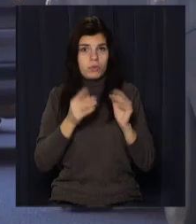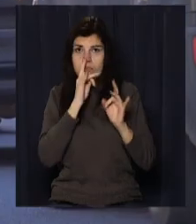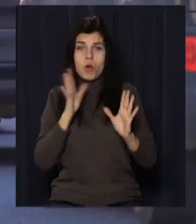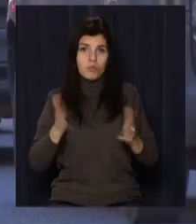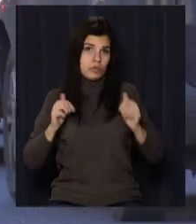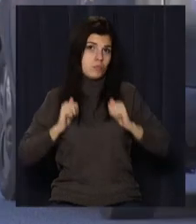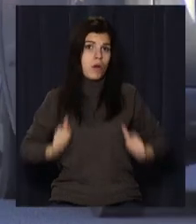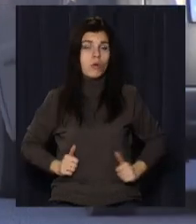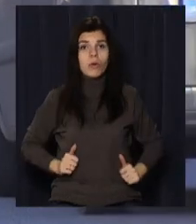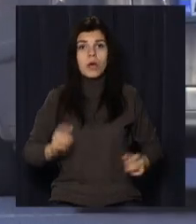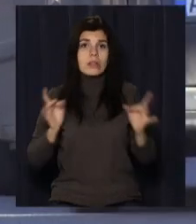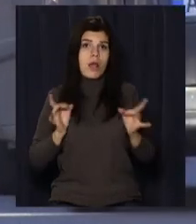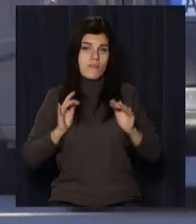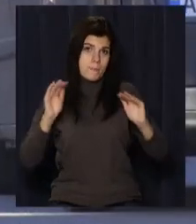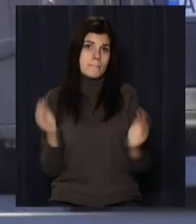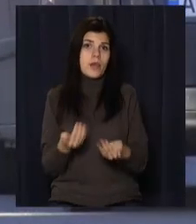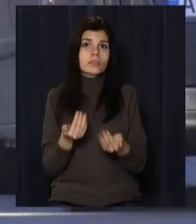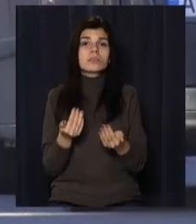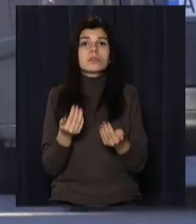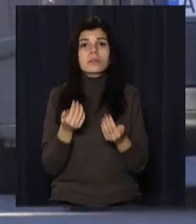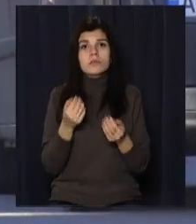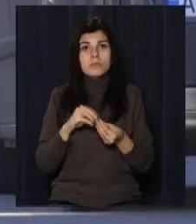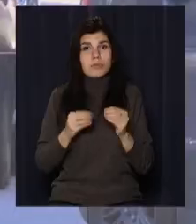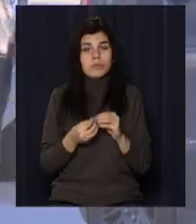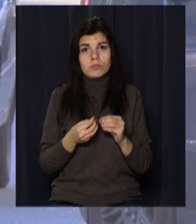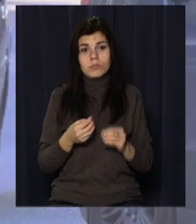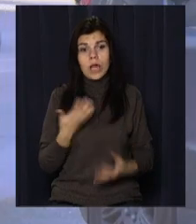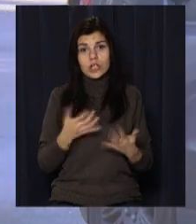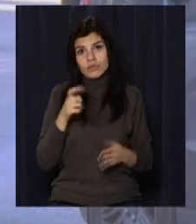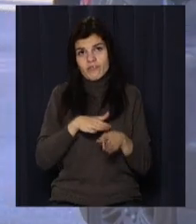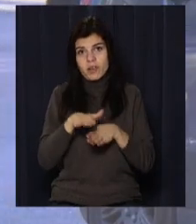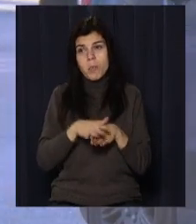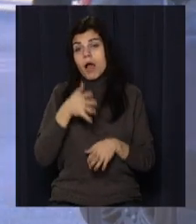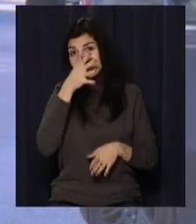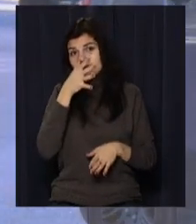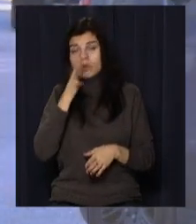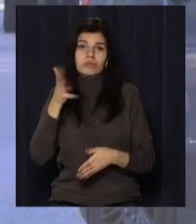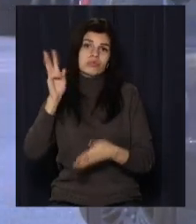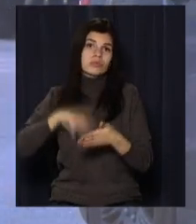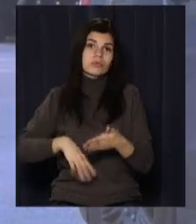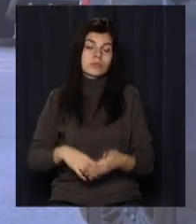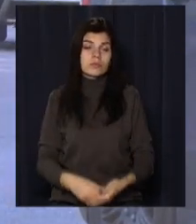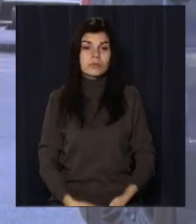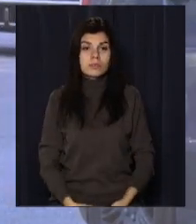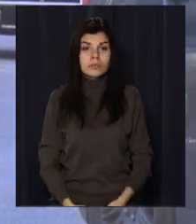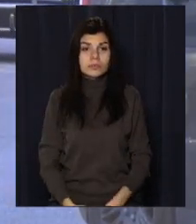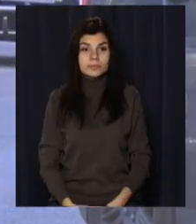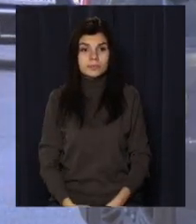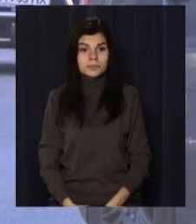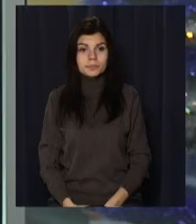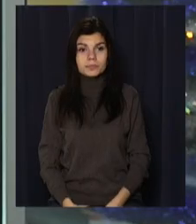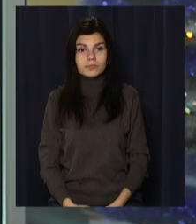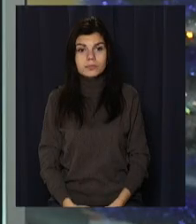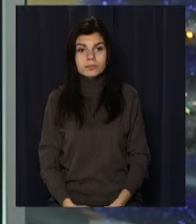місті буде більш спокійною і нерви у дніпрян здоровішими. Олександр Тушенко, Василь Самовар, Роман Івашинов, Open News, телеканал